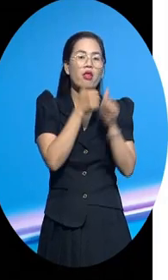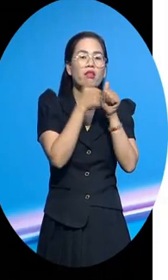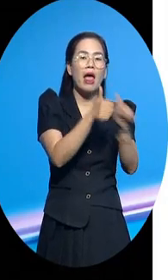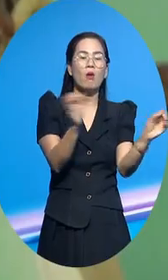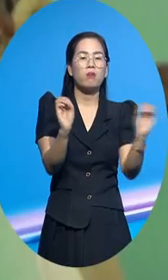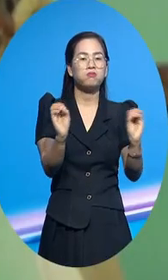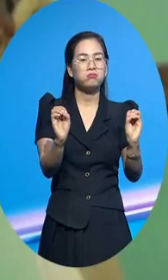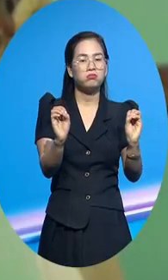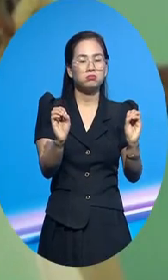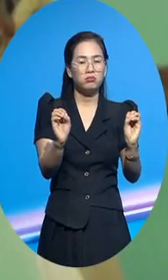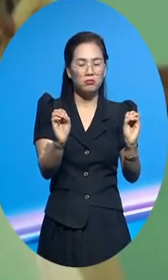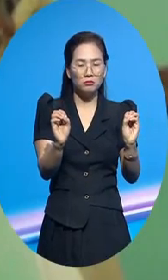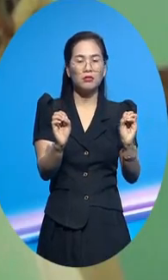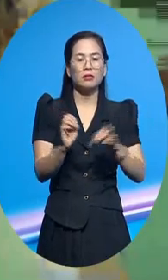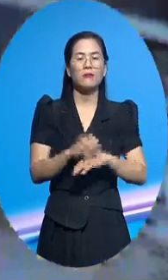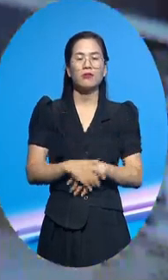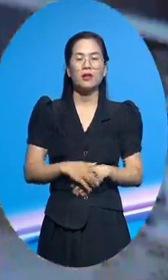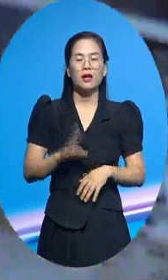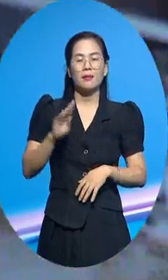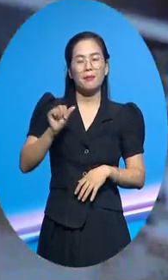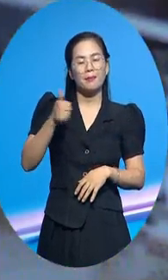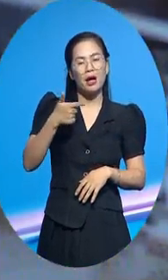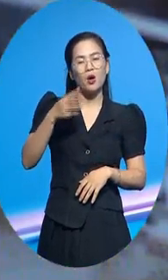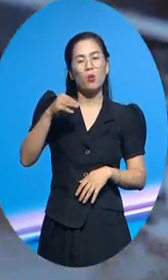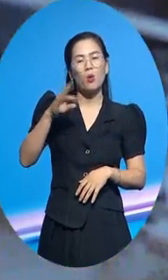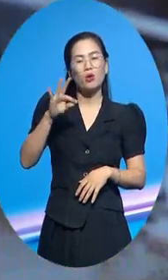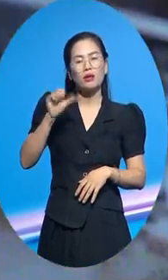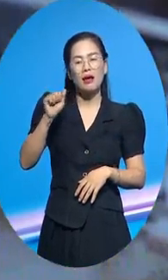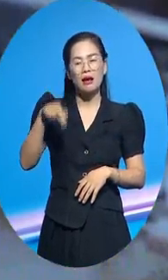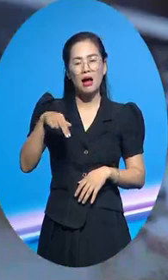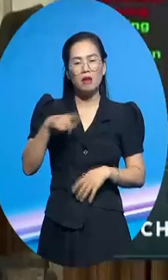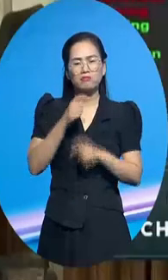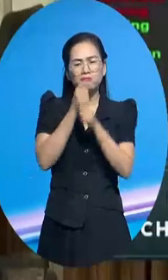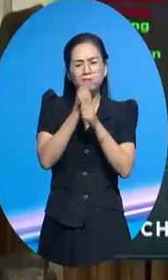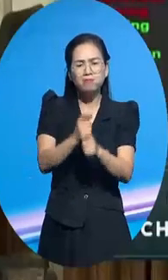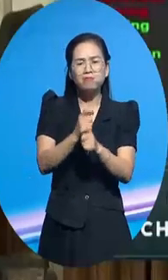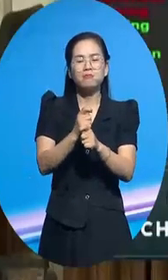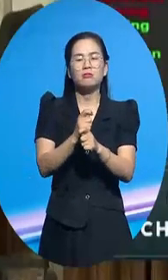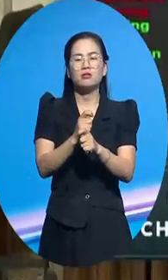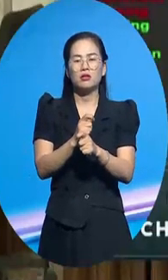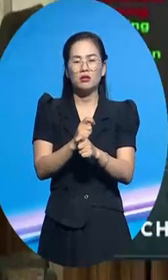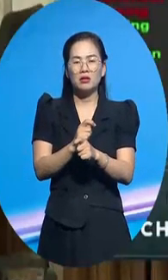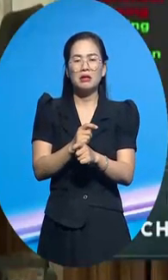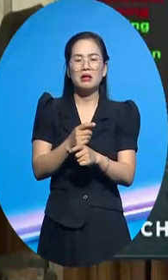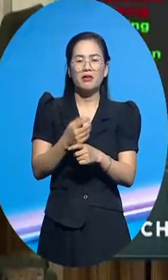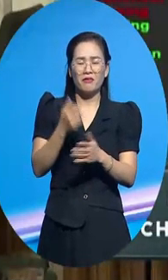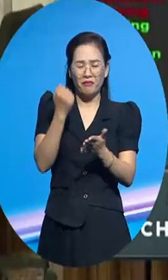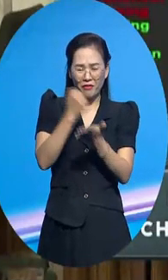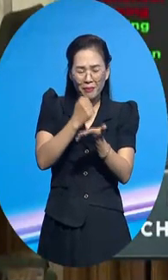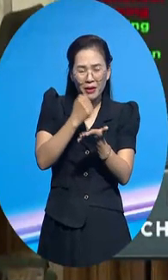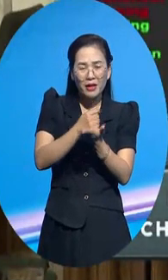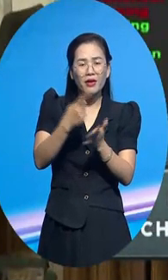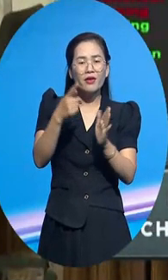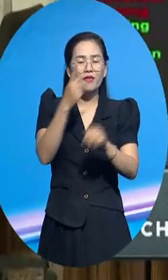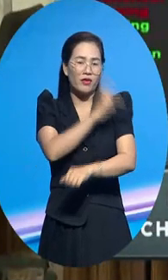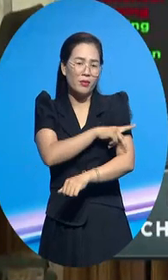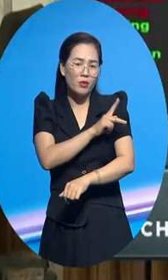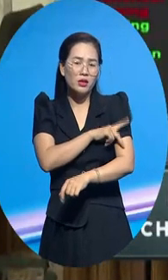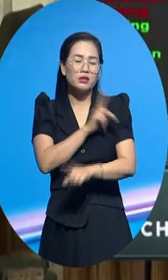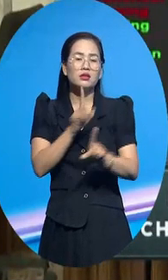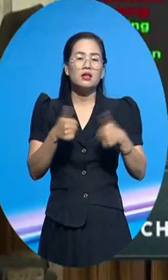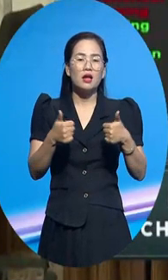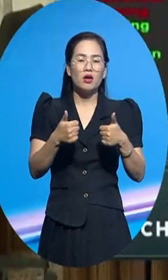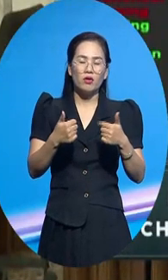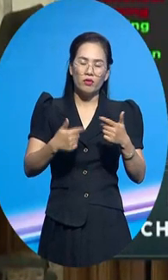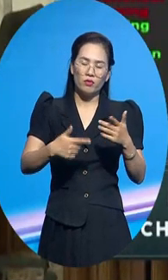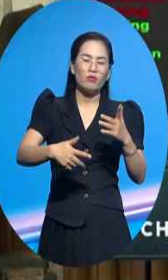ngôn viên của văn phòng tổng chưởng lý bang Montana khẳng định giới chức đã dự kiến việc phát sinh thách thức pháp lý và đã chuẩn bị đầy đủ để bảo vệ